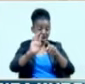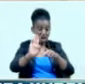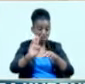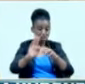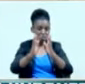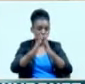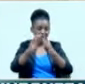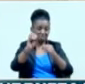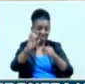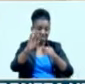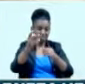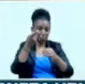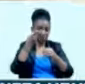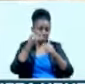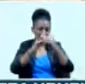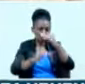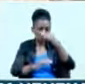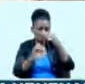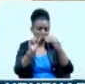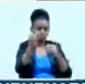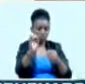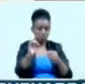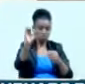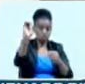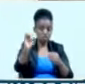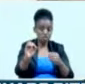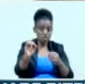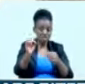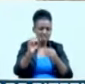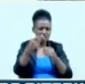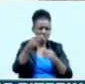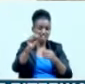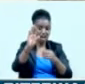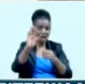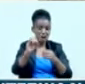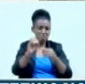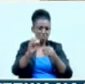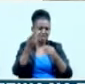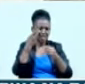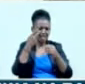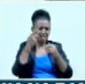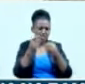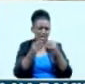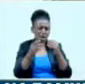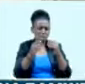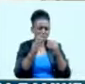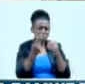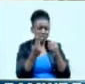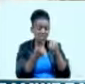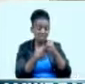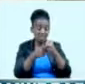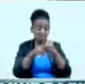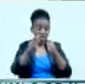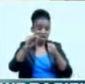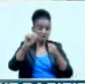uturere tw'umujyi wa Kigali tukaba turi munsi ya 50%, aho aka Gasabo kari ku mwanya wa 26,